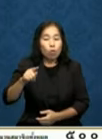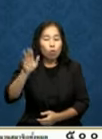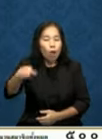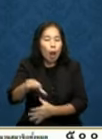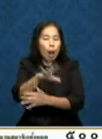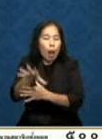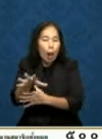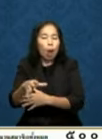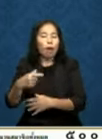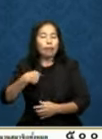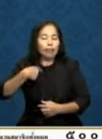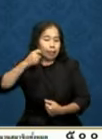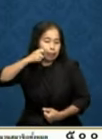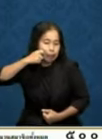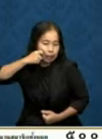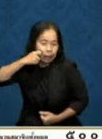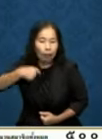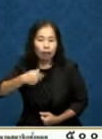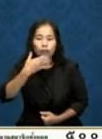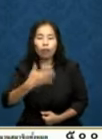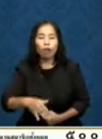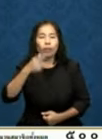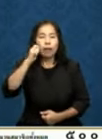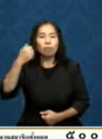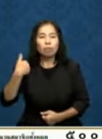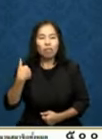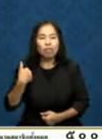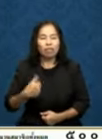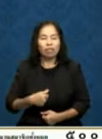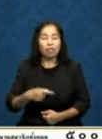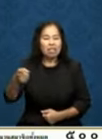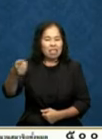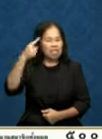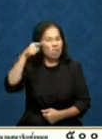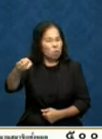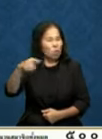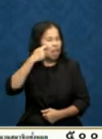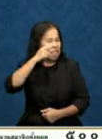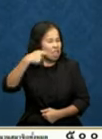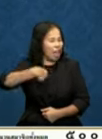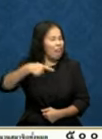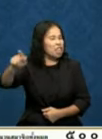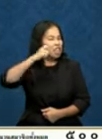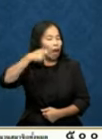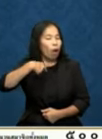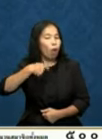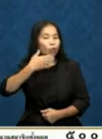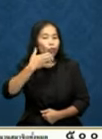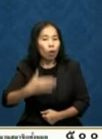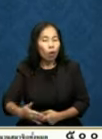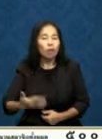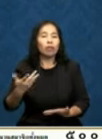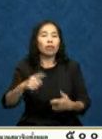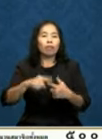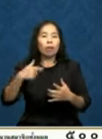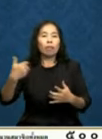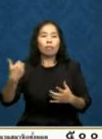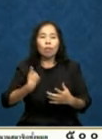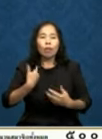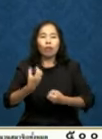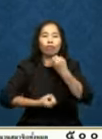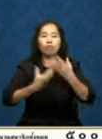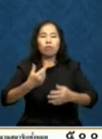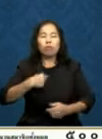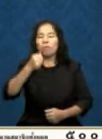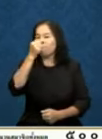ความคิดอิจฉาริษยาผู้อื่นหรือคิดว่าผู้อื่นจะมาอิจฉาริษยาตัวเองตลอดเวลาและรวมไปถึงการแสดงออกที่มีความ